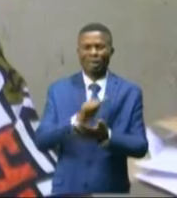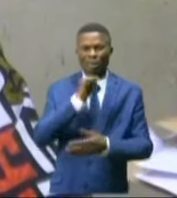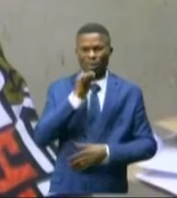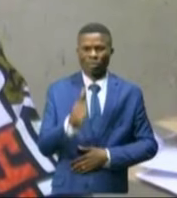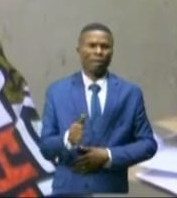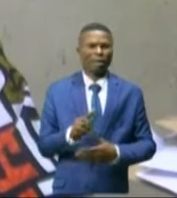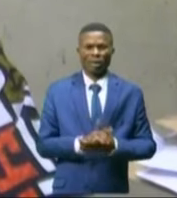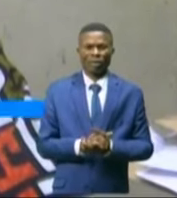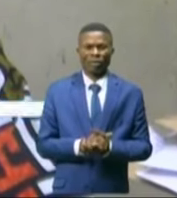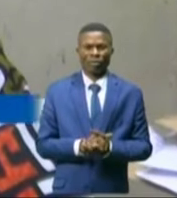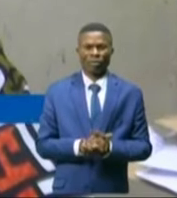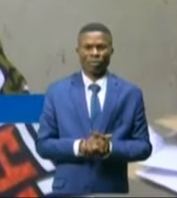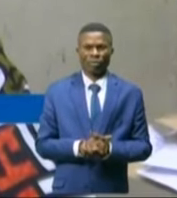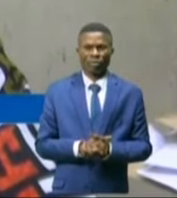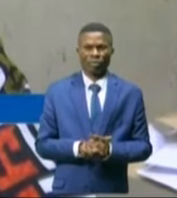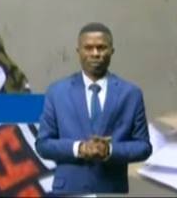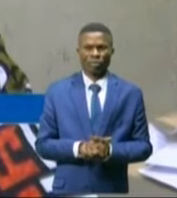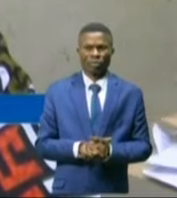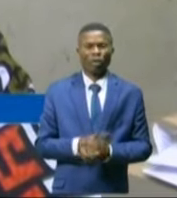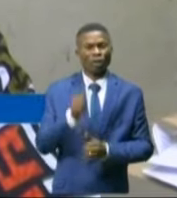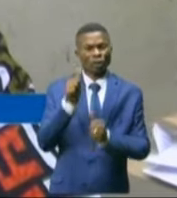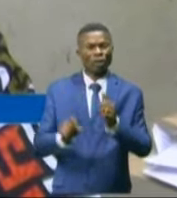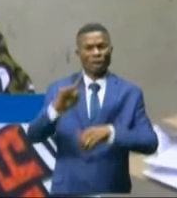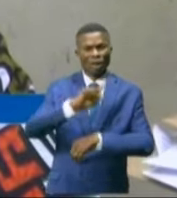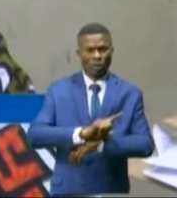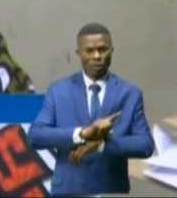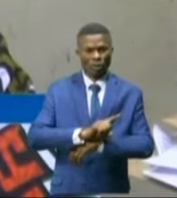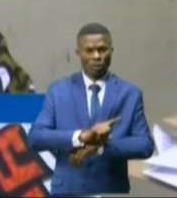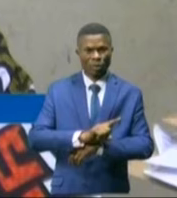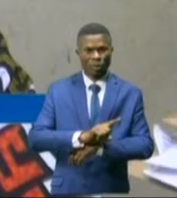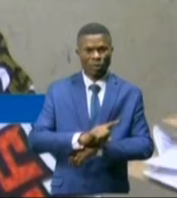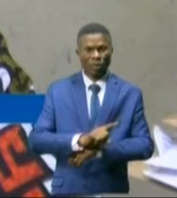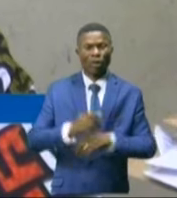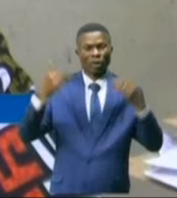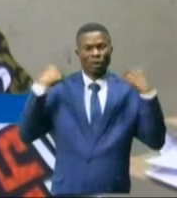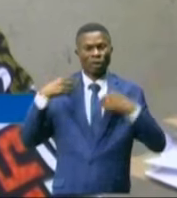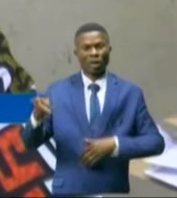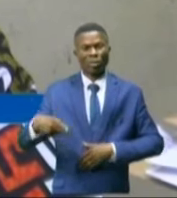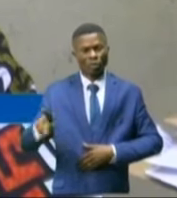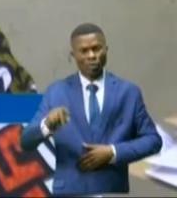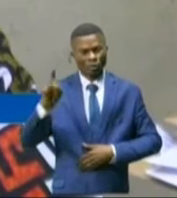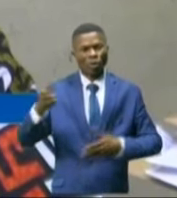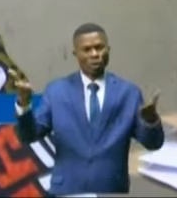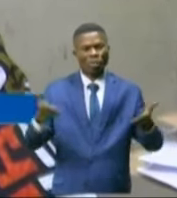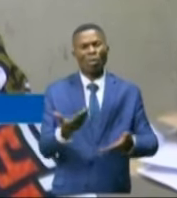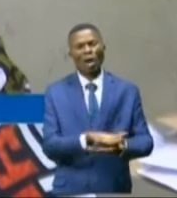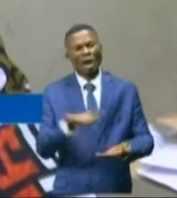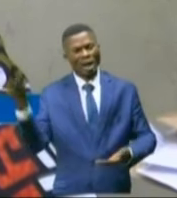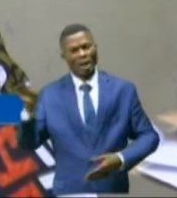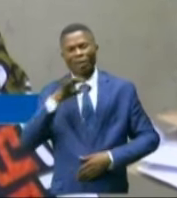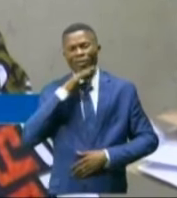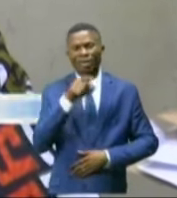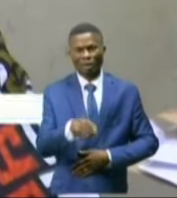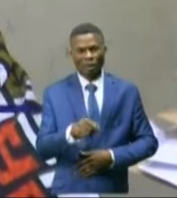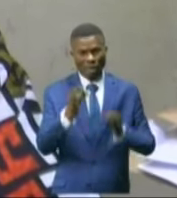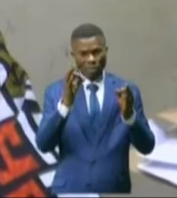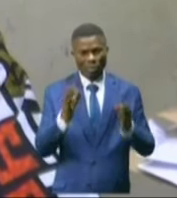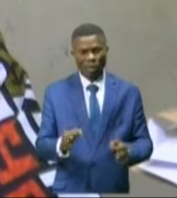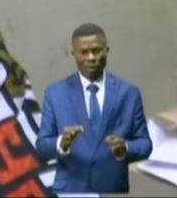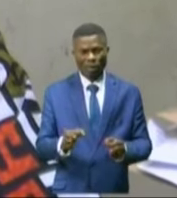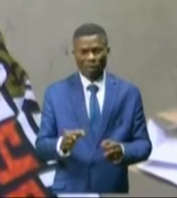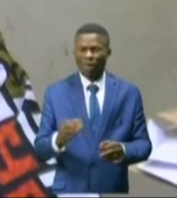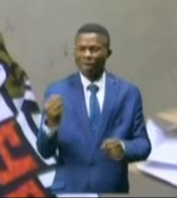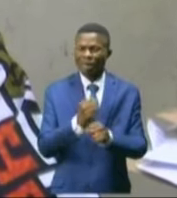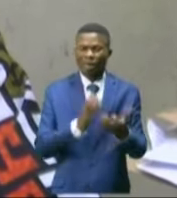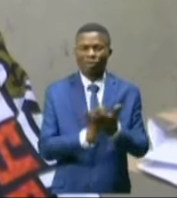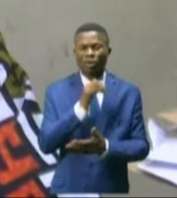gens jettent des immondices tous les jours. L'État, en tant que l'autorité provinciale, devait être là pour évacuer. Mais il y a aussi une part de responsabilité de